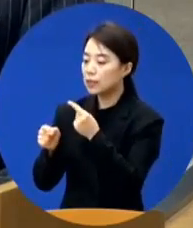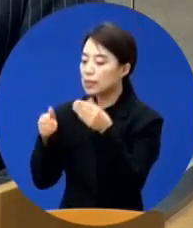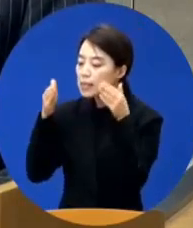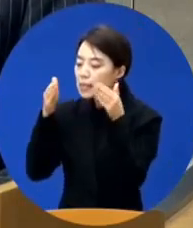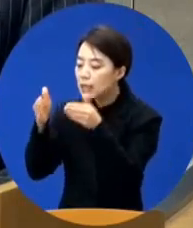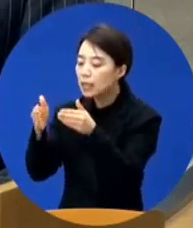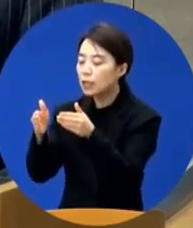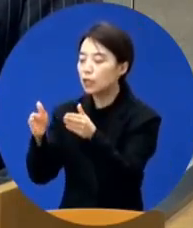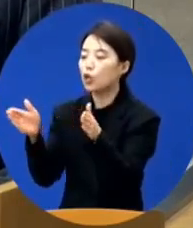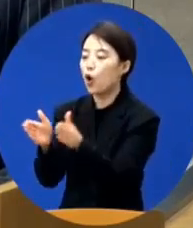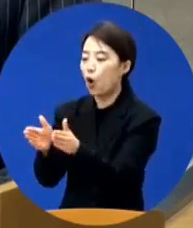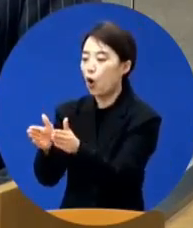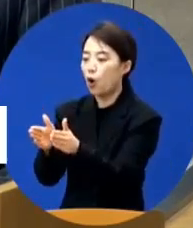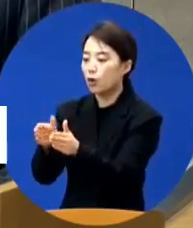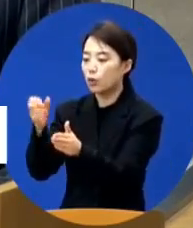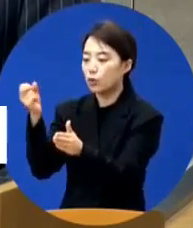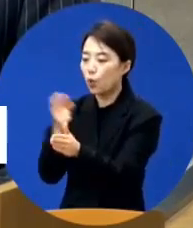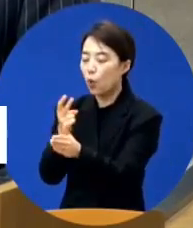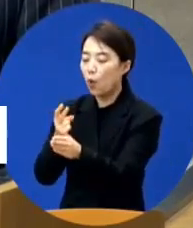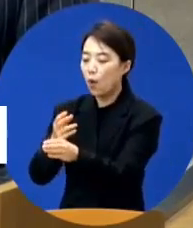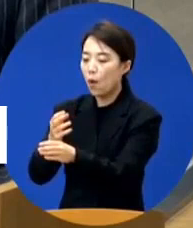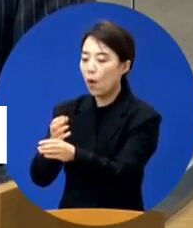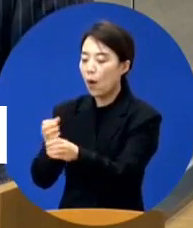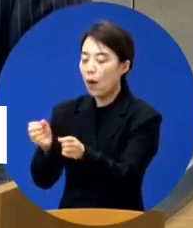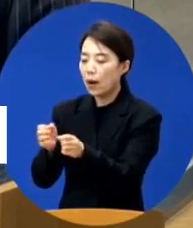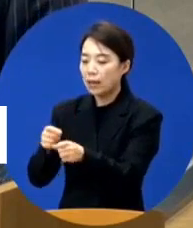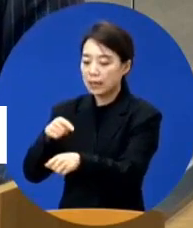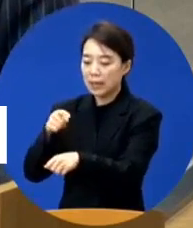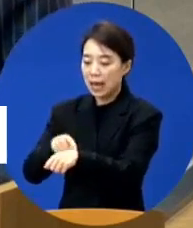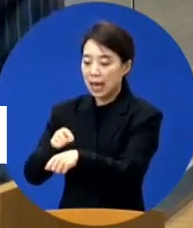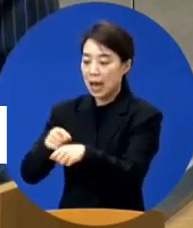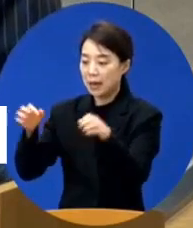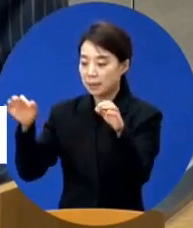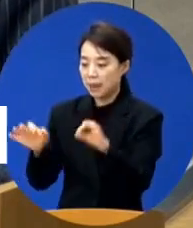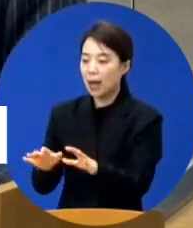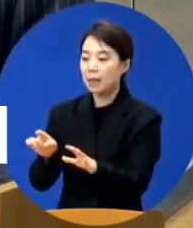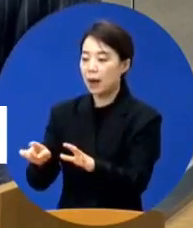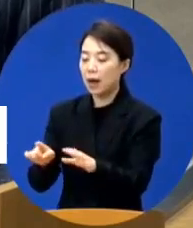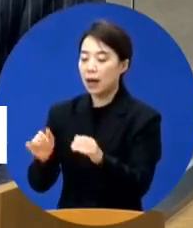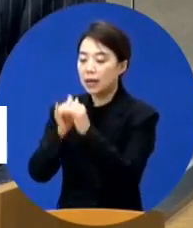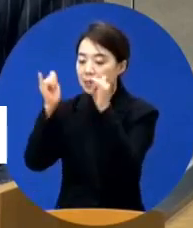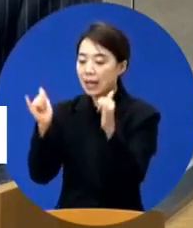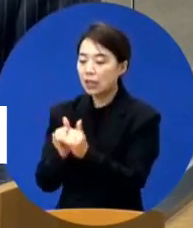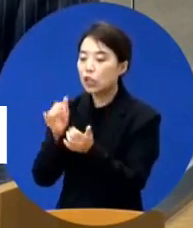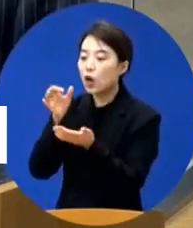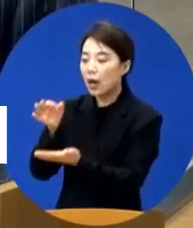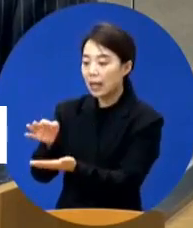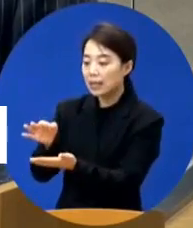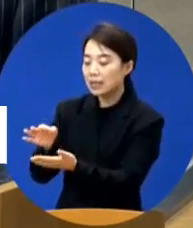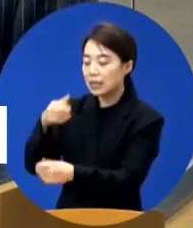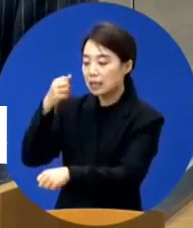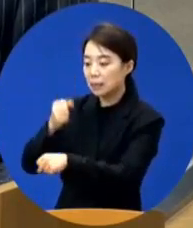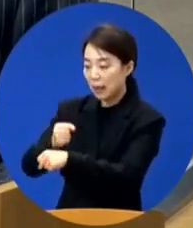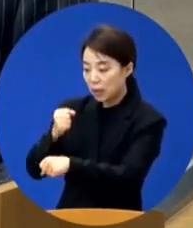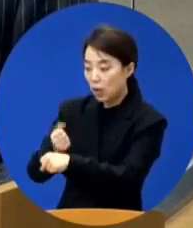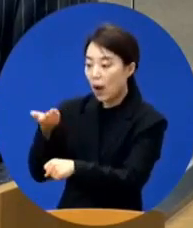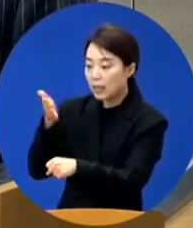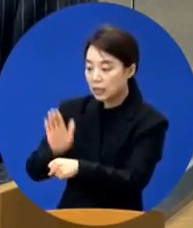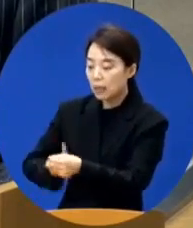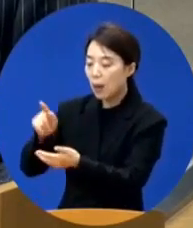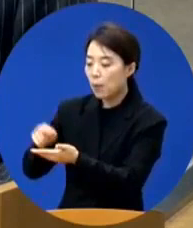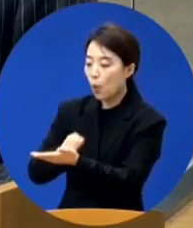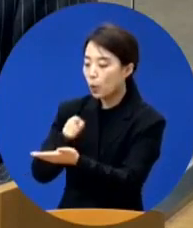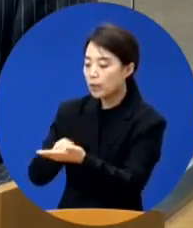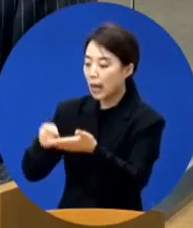특징이. 두 번째는 한시적입니다. 왜냐하면은 시장에서 사회적 가치를 창출하지 못하지만